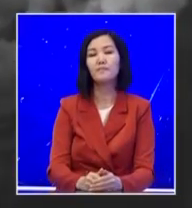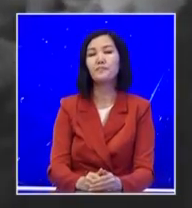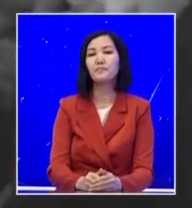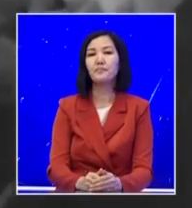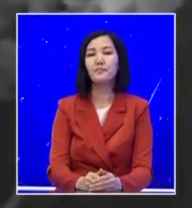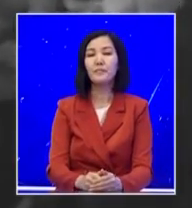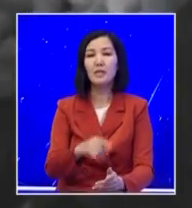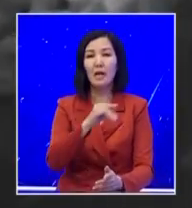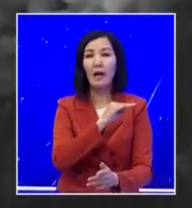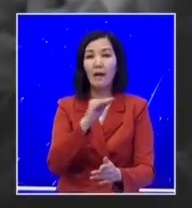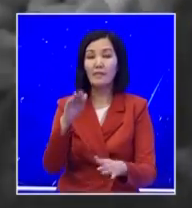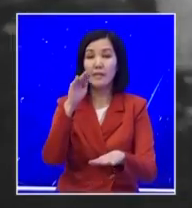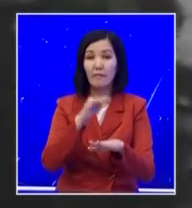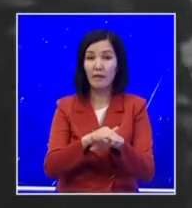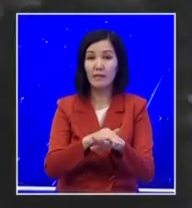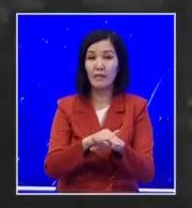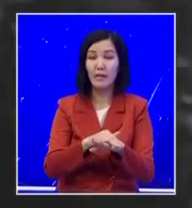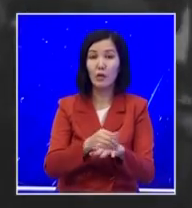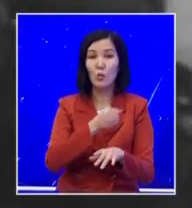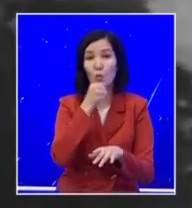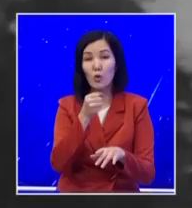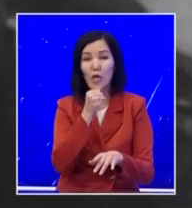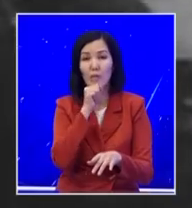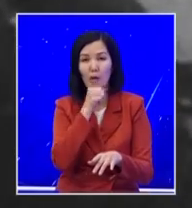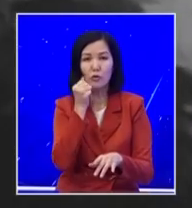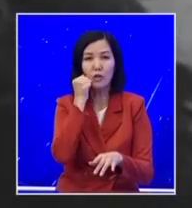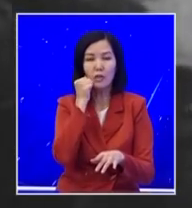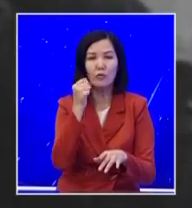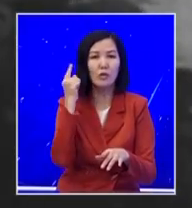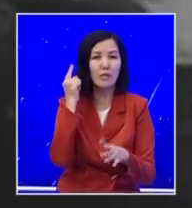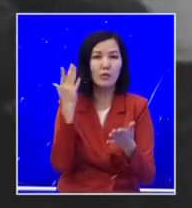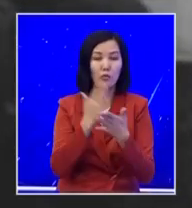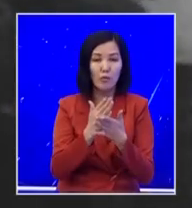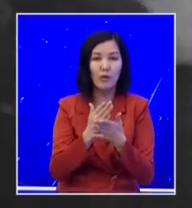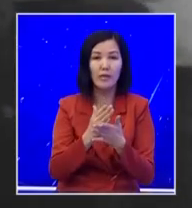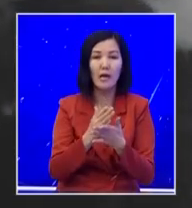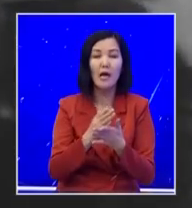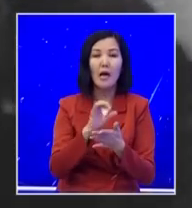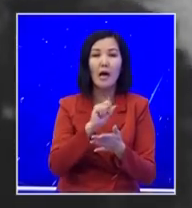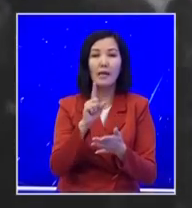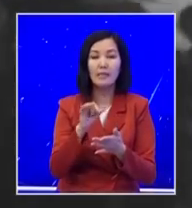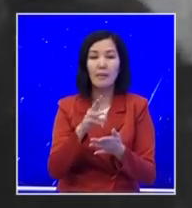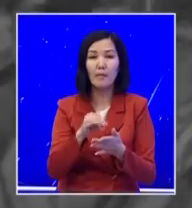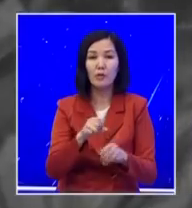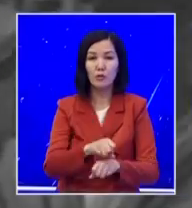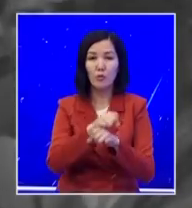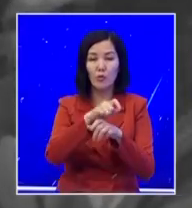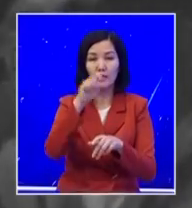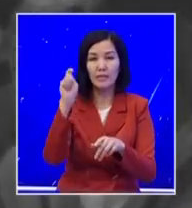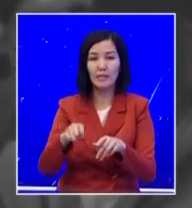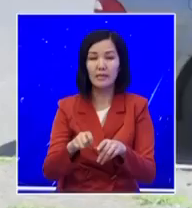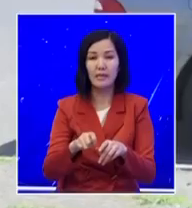Ресми деректерден болмаса да үлкендердің әңгімесінен Тұзкөл қырғыны жайлы естуге болады. Азамат соғысы жылдары Нарынқол өңірінде